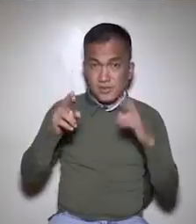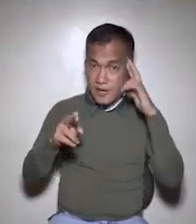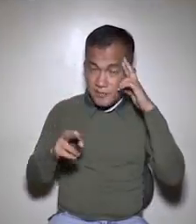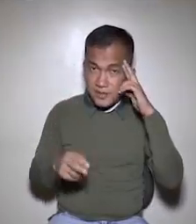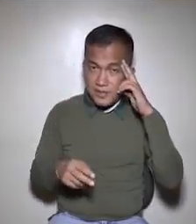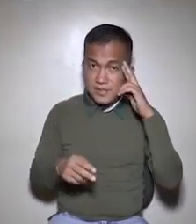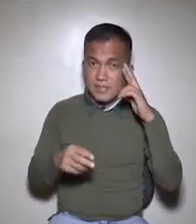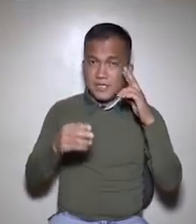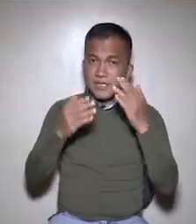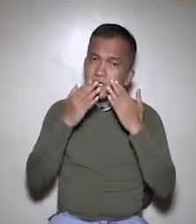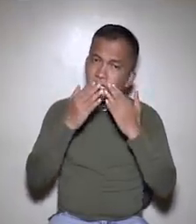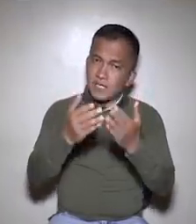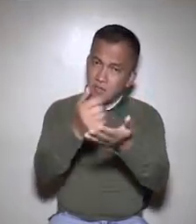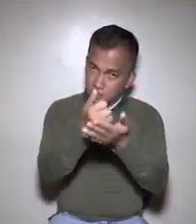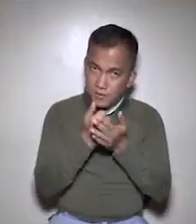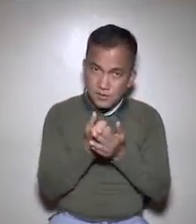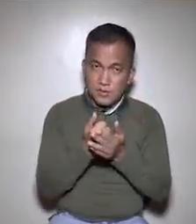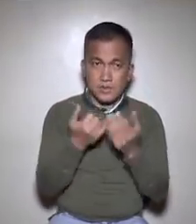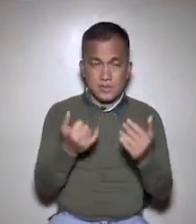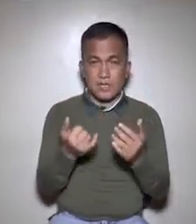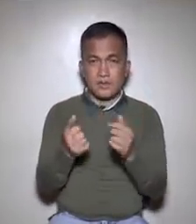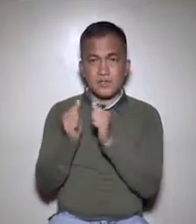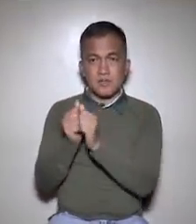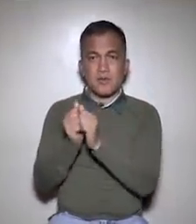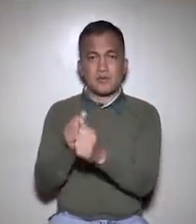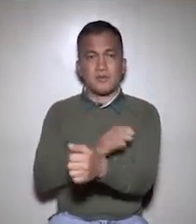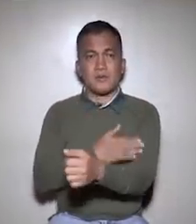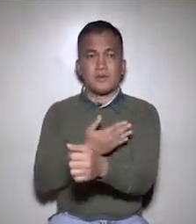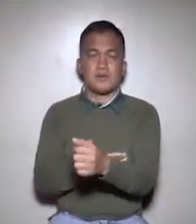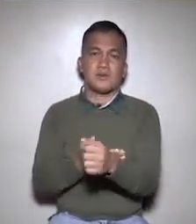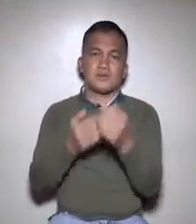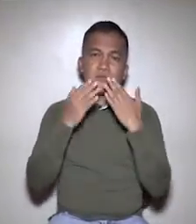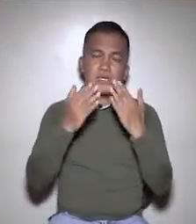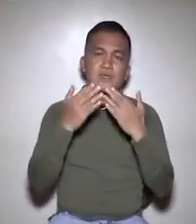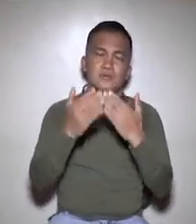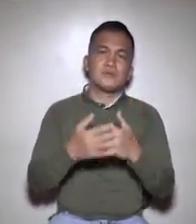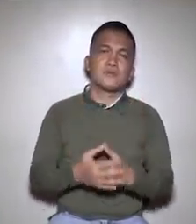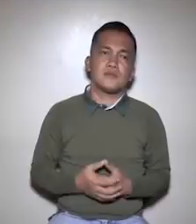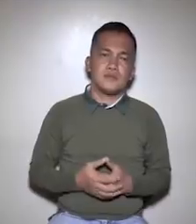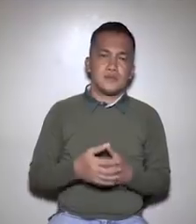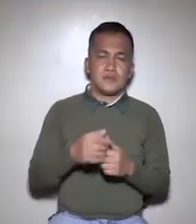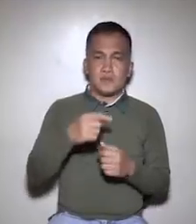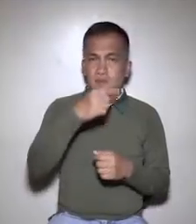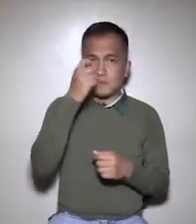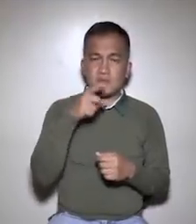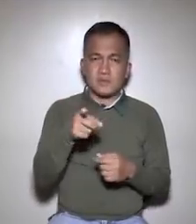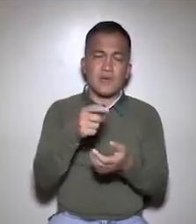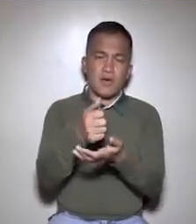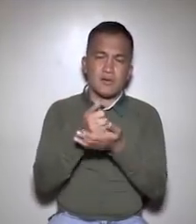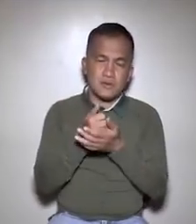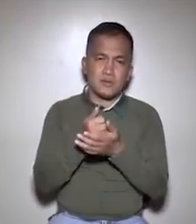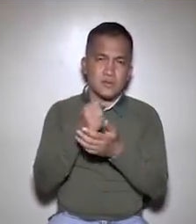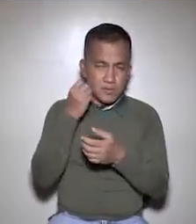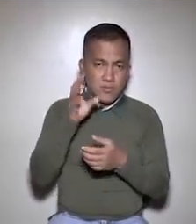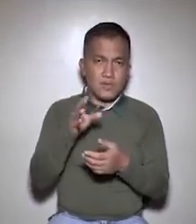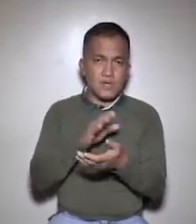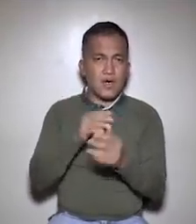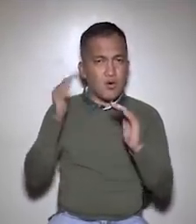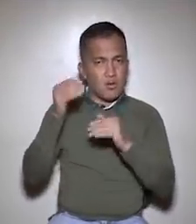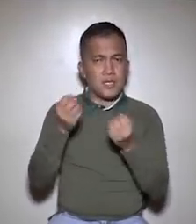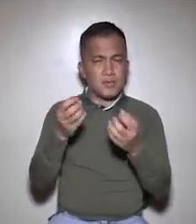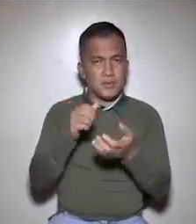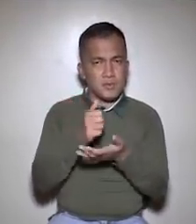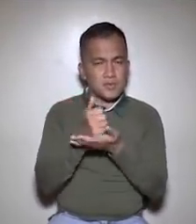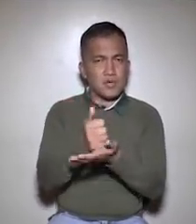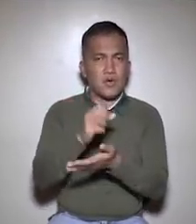Sir Raffy, maraming salamat po sa pagtulong niyo sa akin. Ngayon po, kasama ko ng mga anak ko. Maraming salamat po. Hindi dahil sa inyo, hindi ako makaka-uwi.